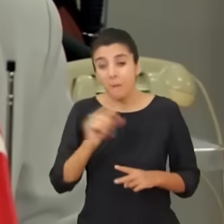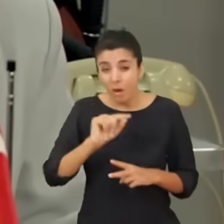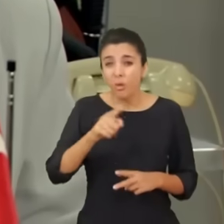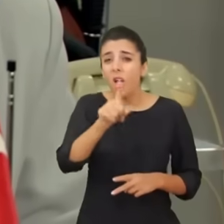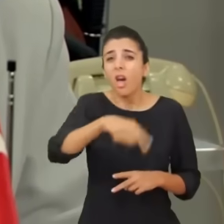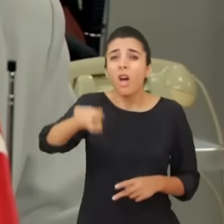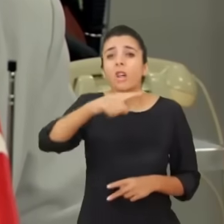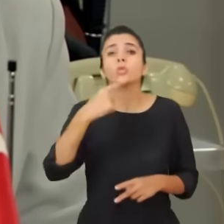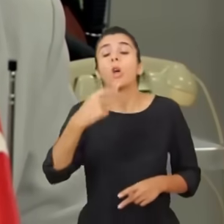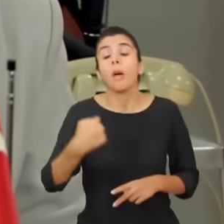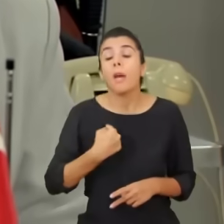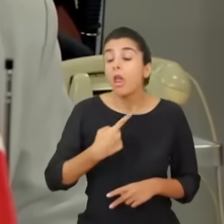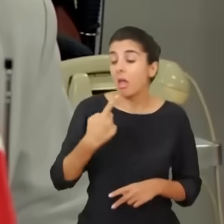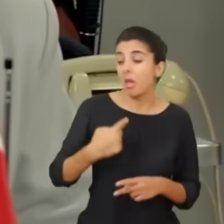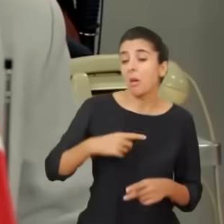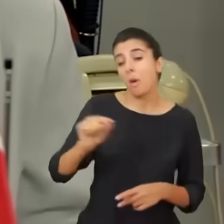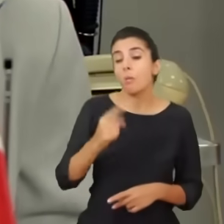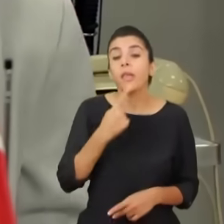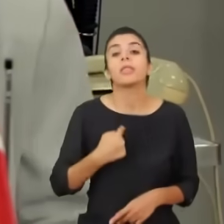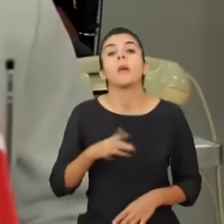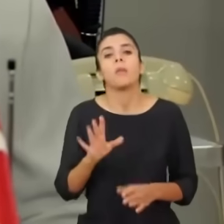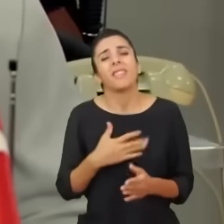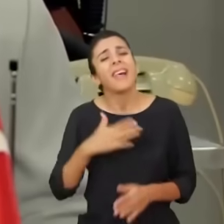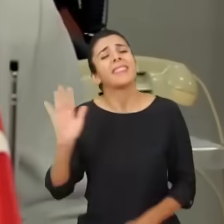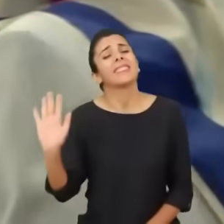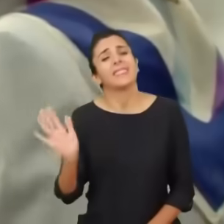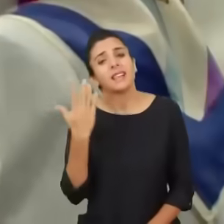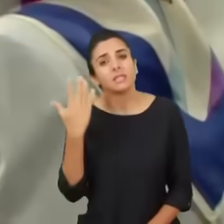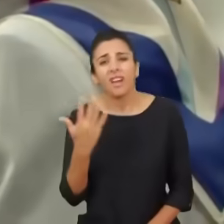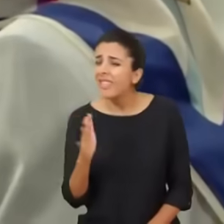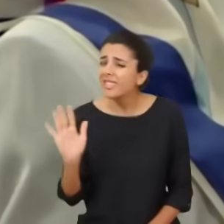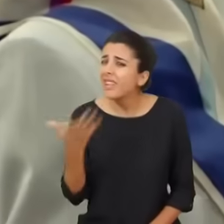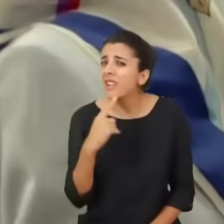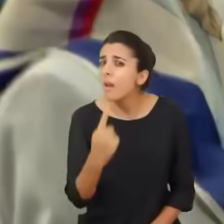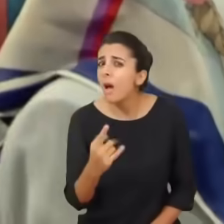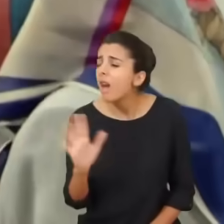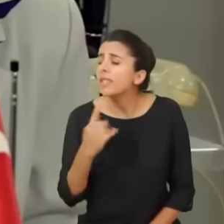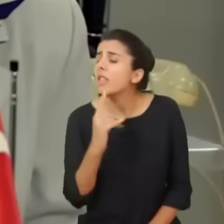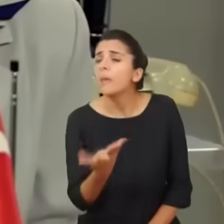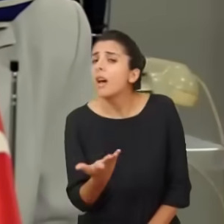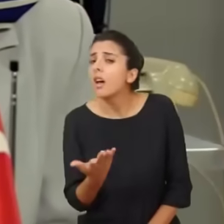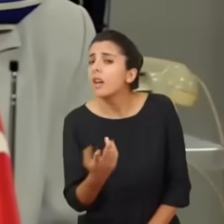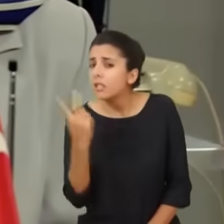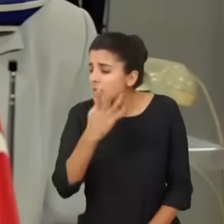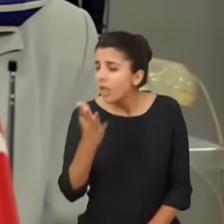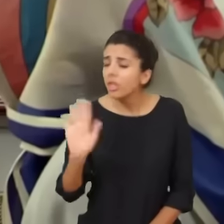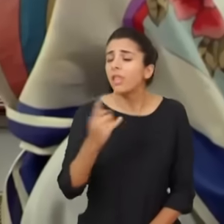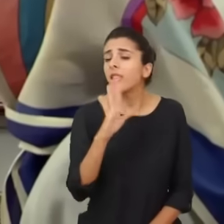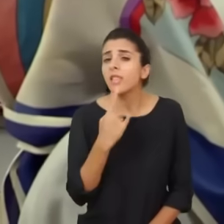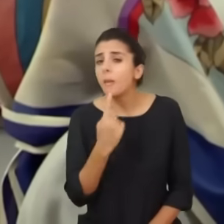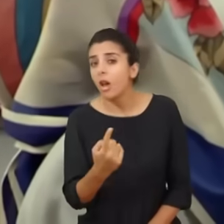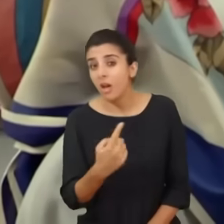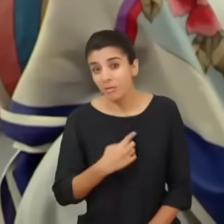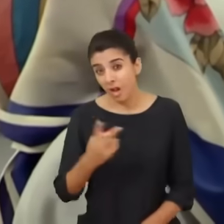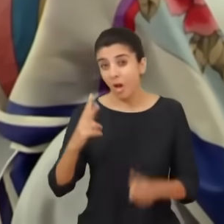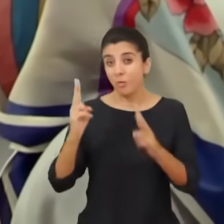silah attın. Ben şimdi ne yaptım başkomiserim? Her neyse. Her neyse ne? Her neyse nedir teyze ya? Her neyse ne demek? Başkomiser